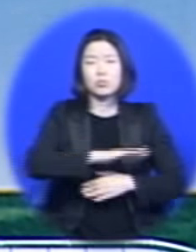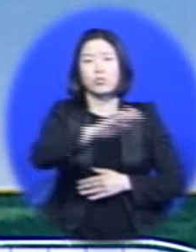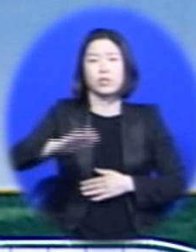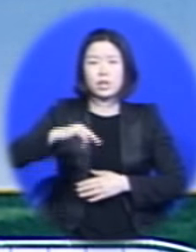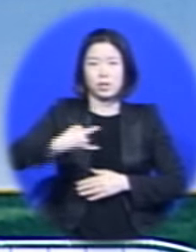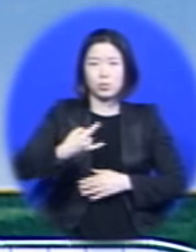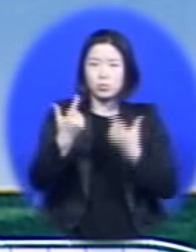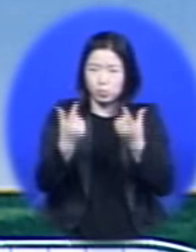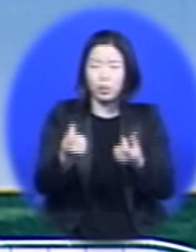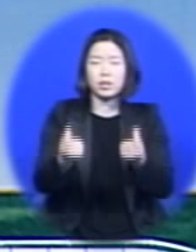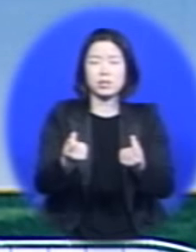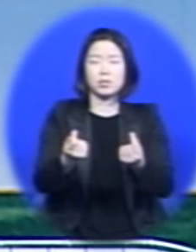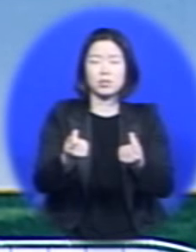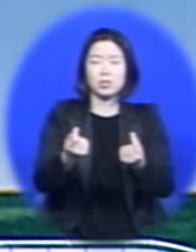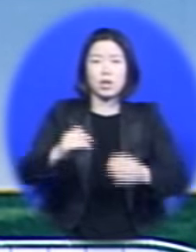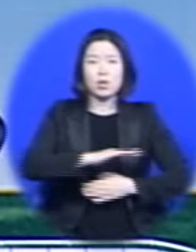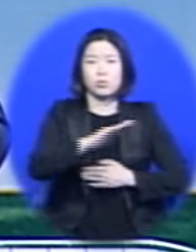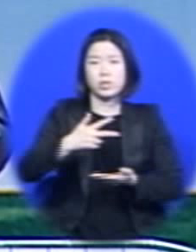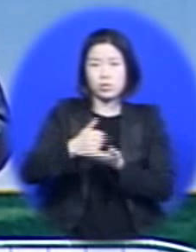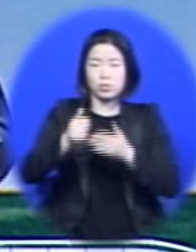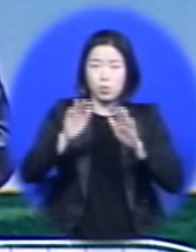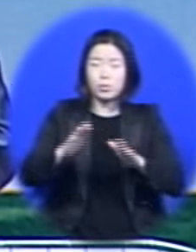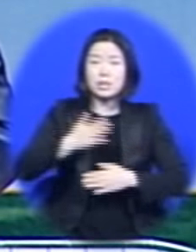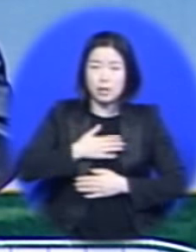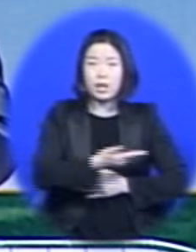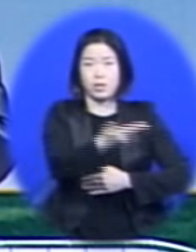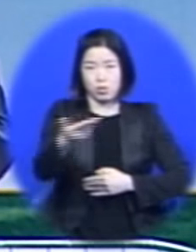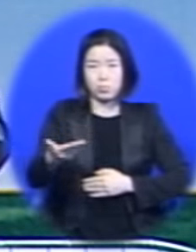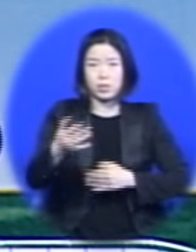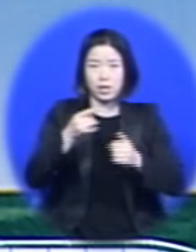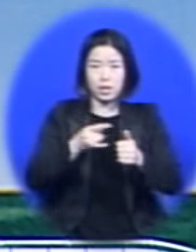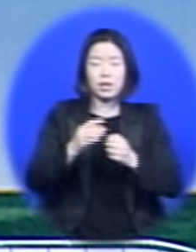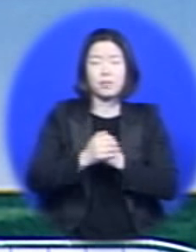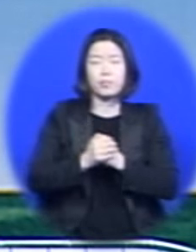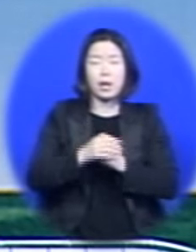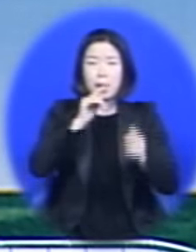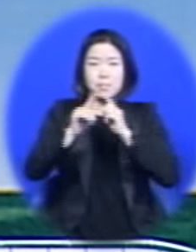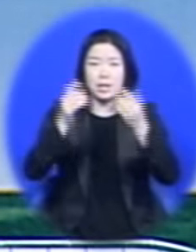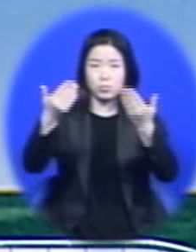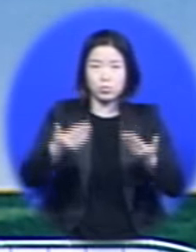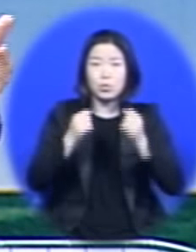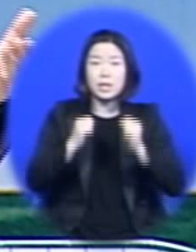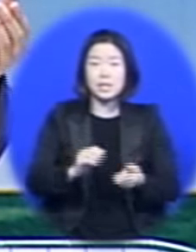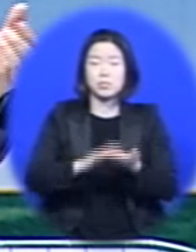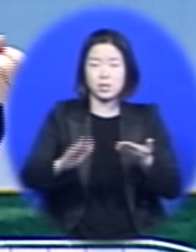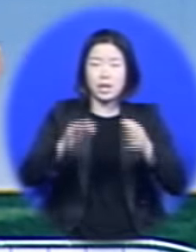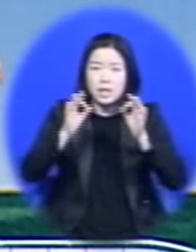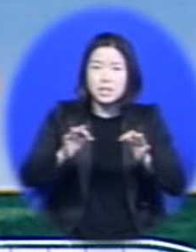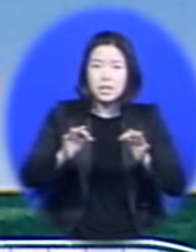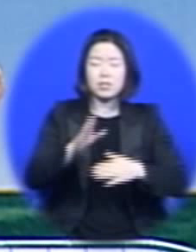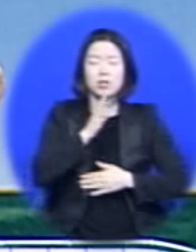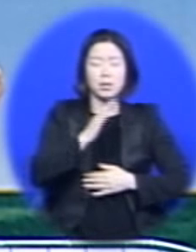거예요. 우리 주님은 오늘 저나 여러분들에게 말씀하십니다. 이제는 정말 내